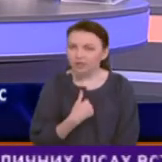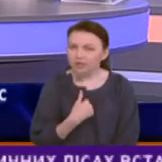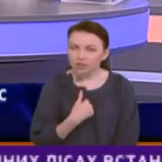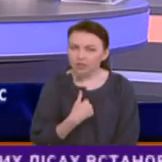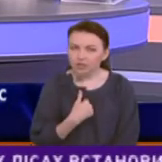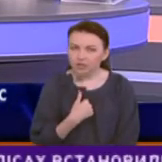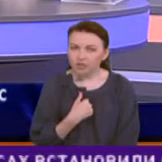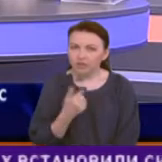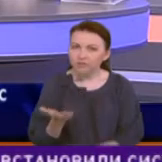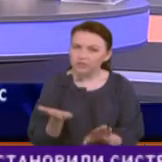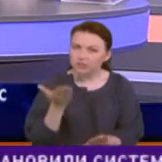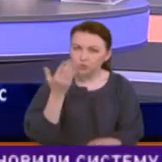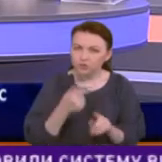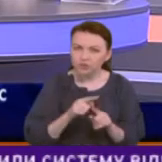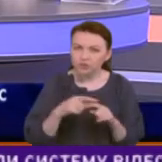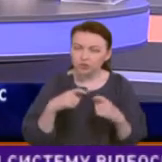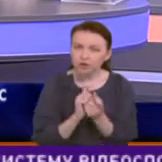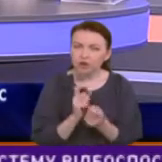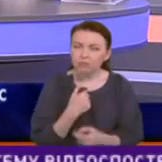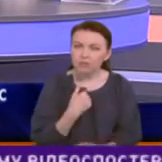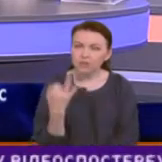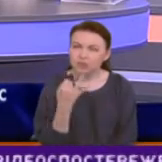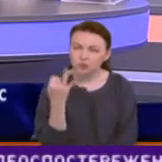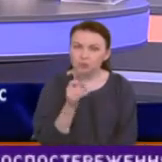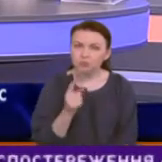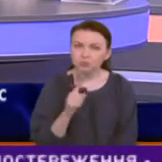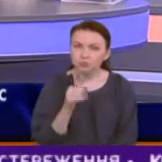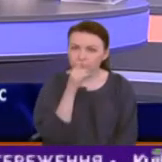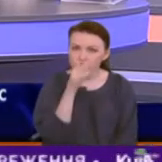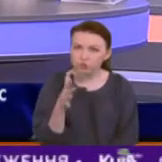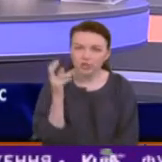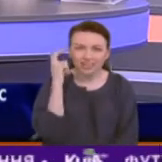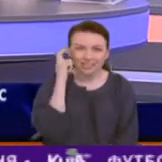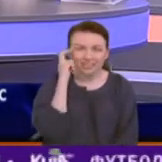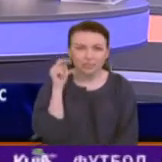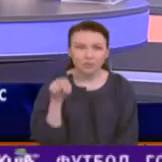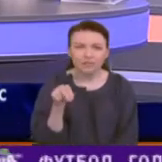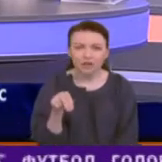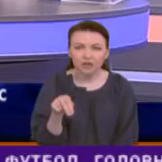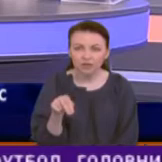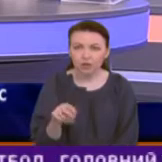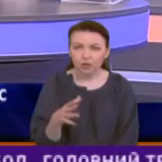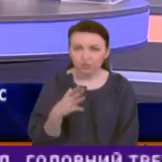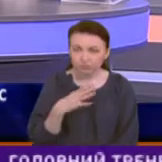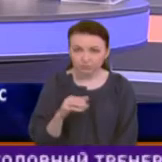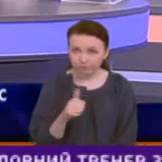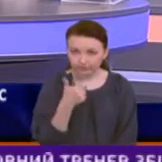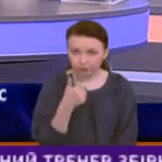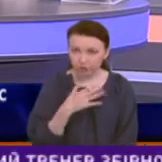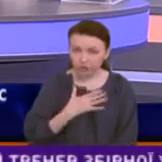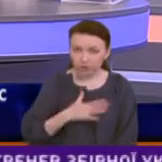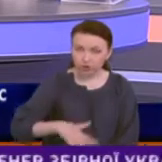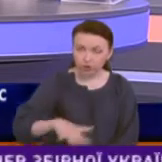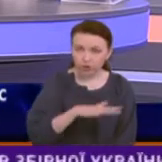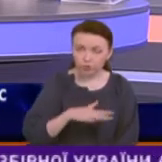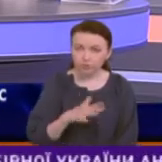вознесусь немножко над этим конфликтом. Меня интересует, а почему не может существовать Киевский патриархат? Он был первичен на нашей